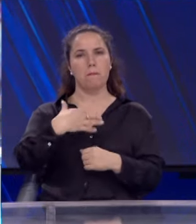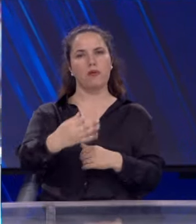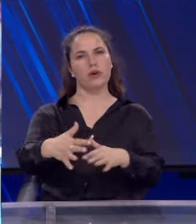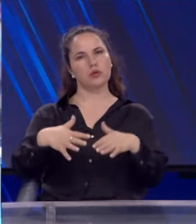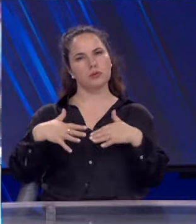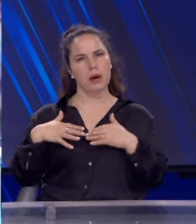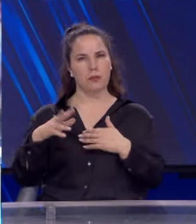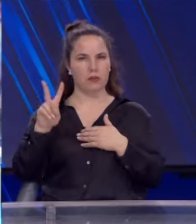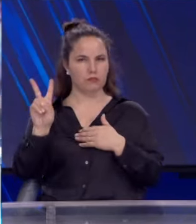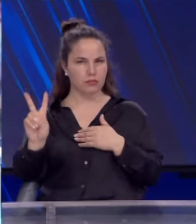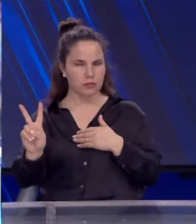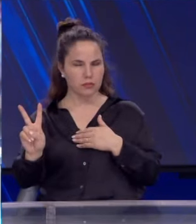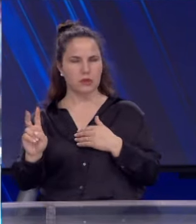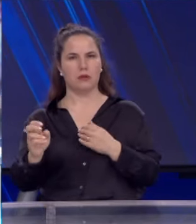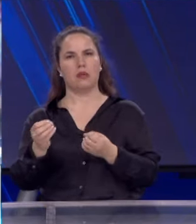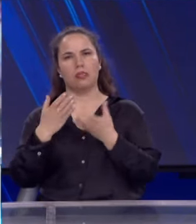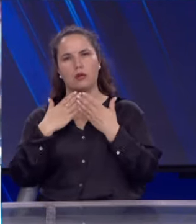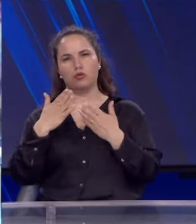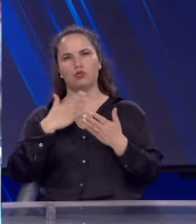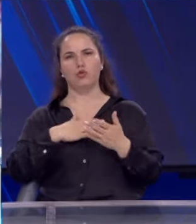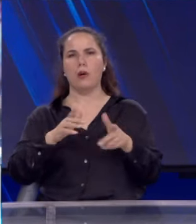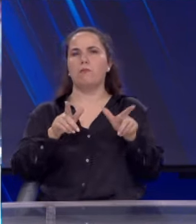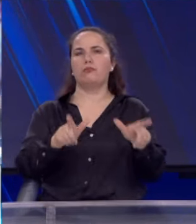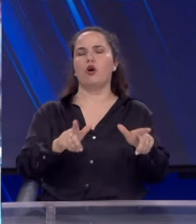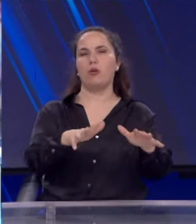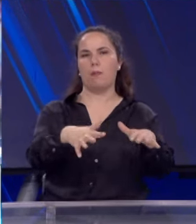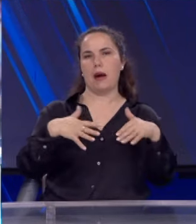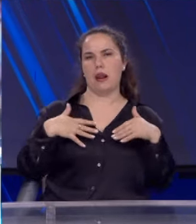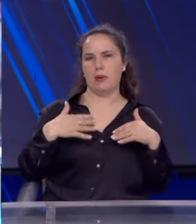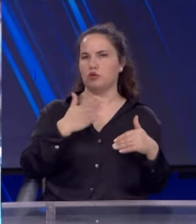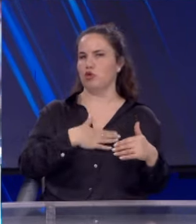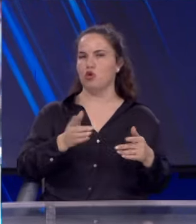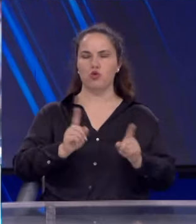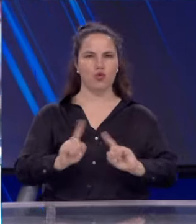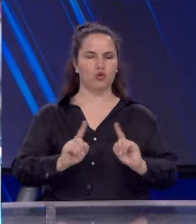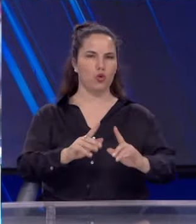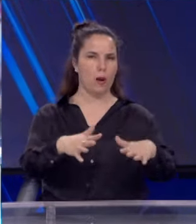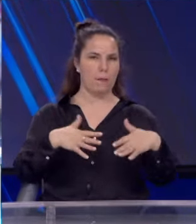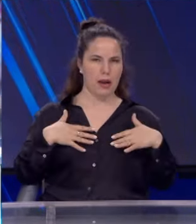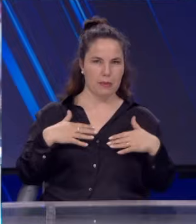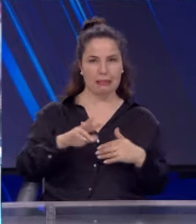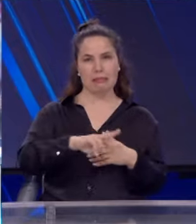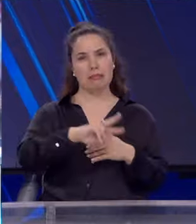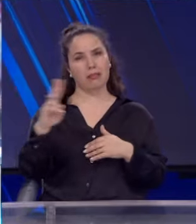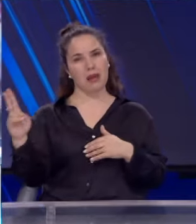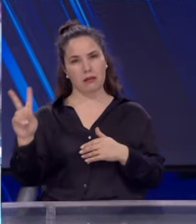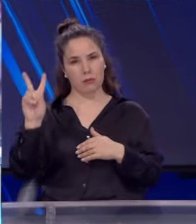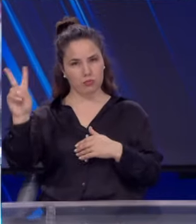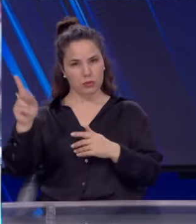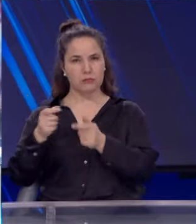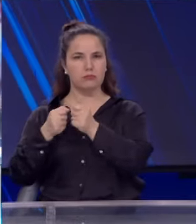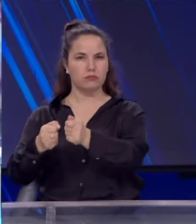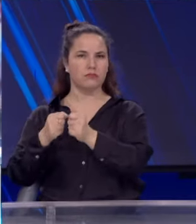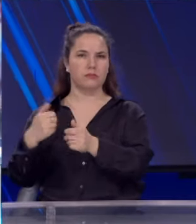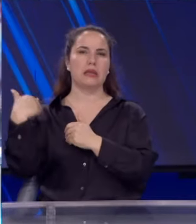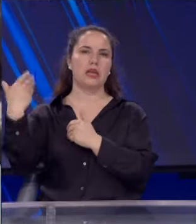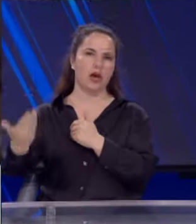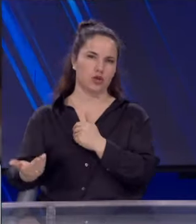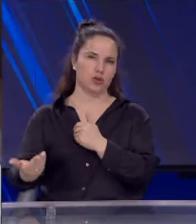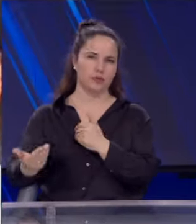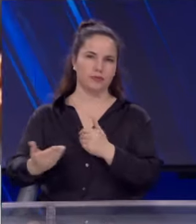të drejtuar nga Rithemelimi do të blokojnë seancën plenare, ndërkohë që strukturat e tjera të PD-s do të protestojnë jashtë godinës së kuvendit.